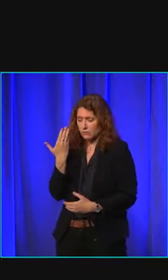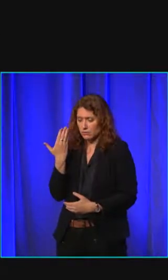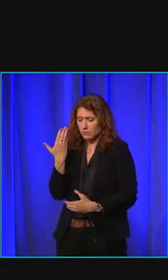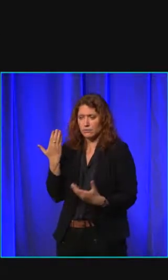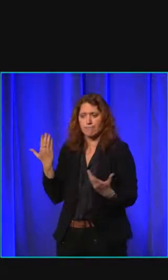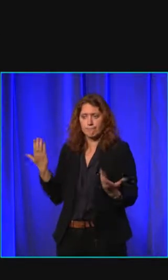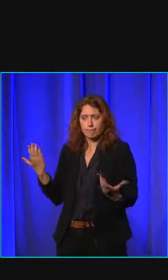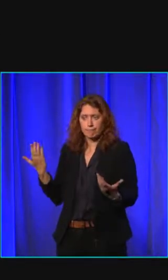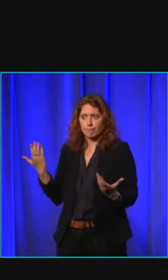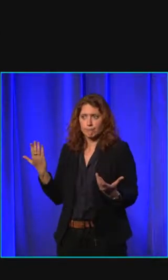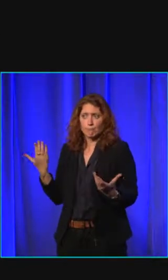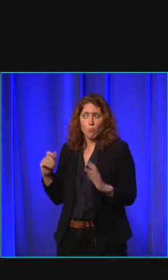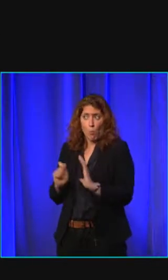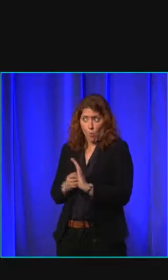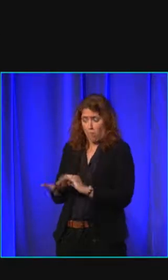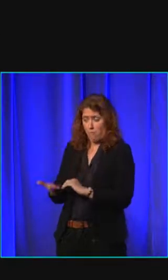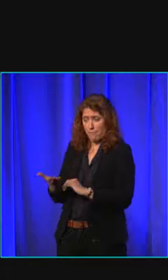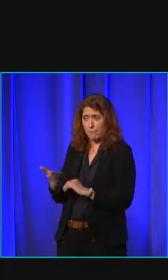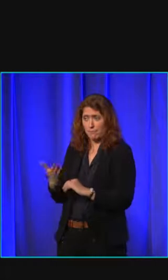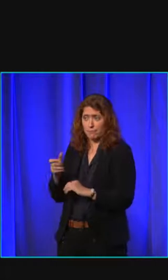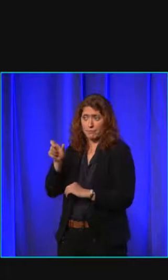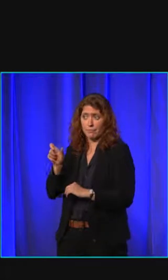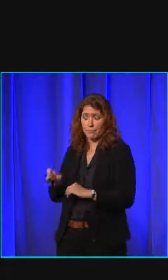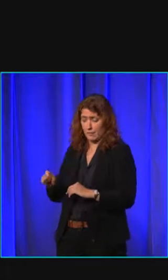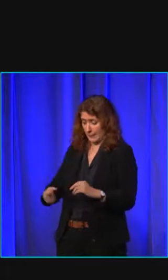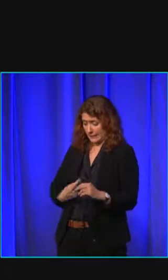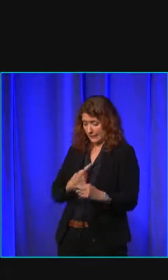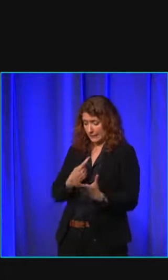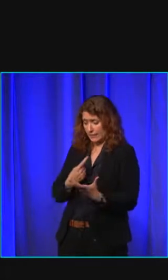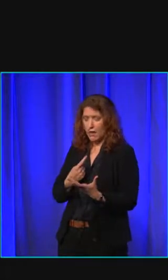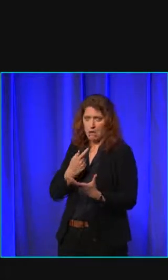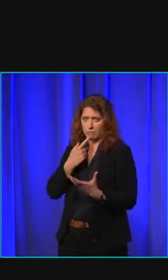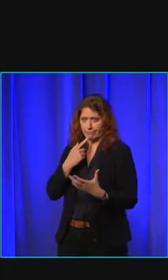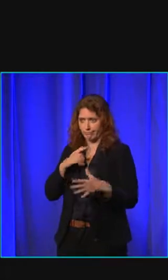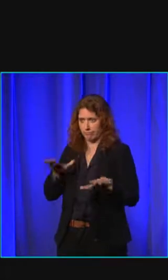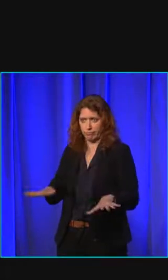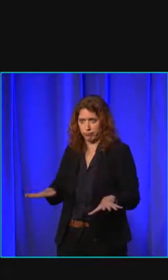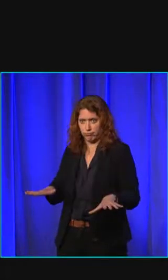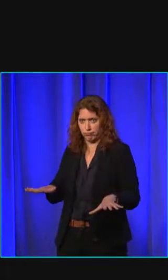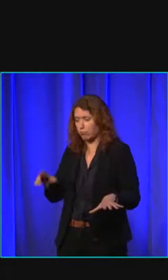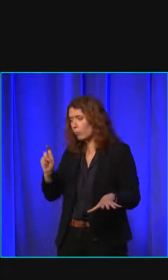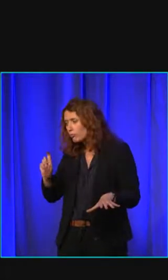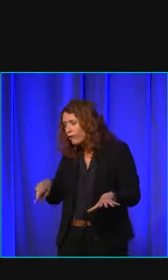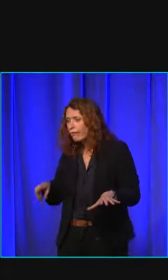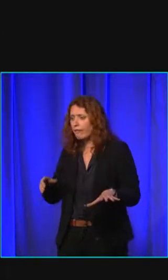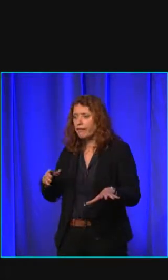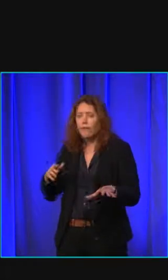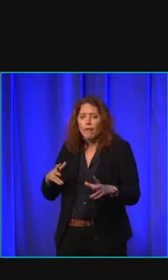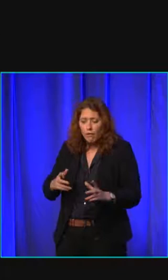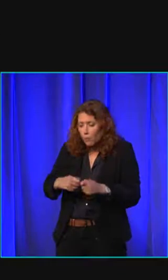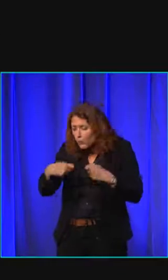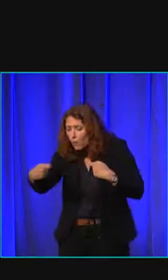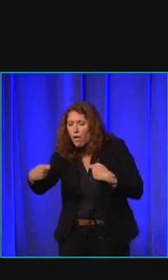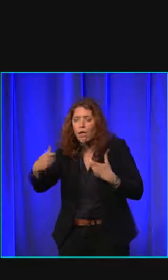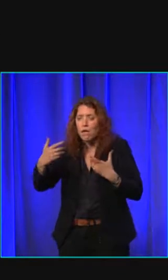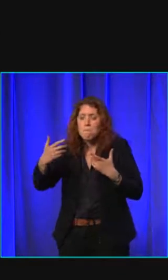et à ce moment-là, l'individu est immobilisé sur un laps de temps plus ou moins